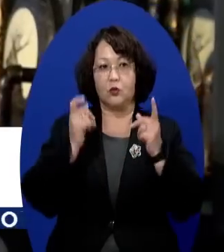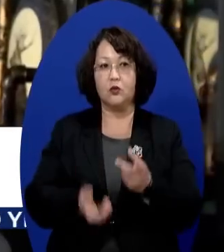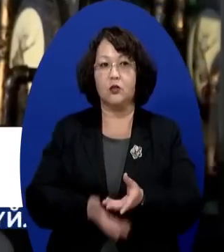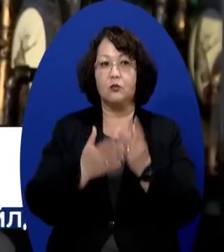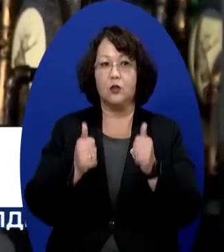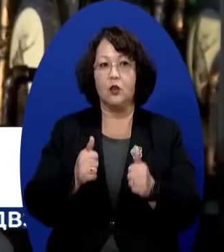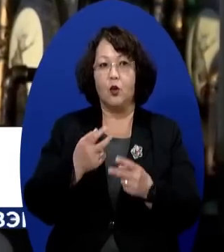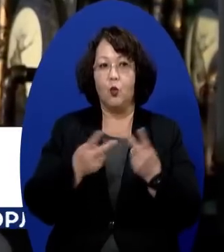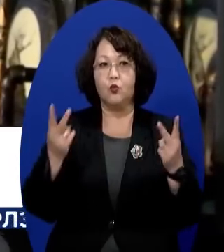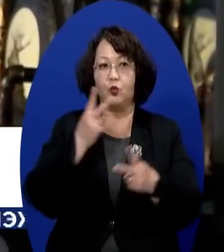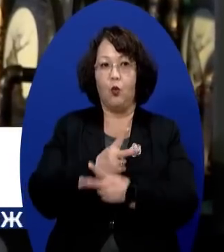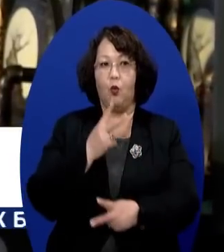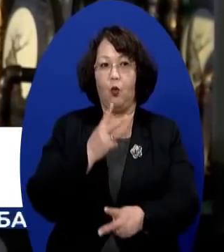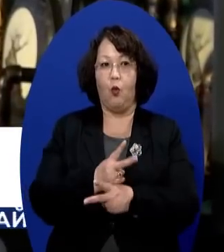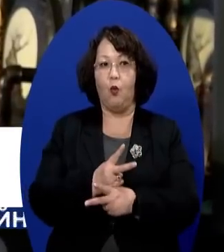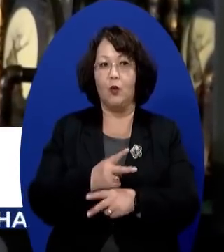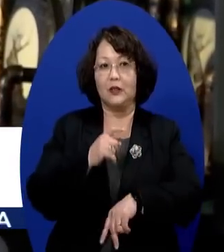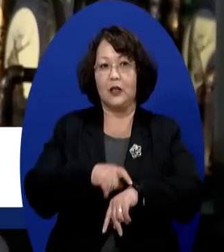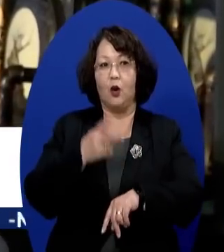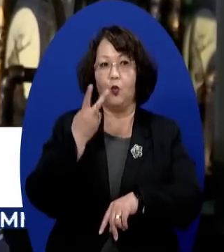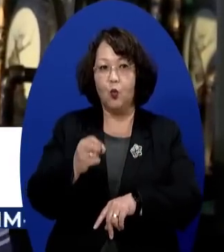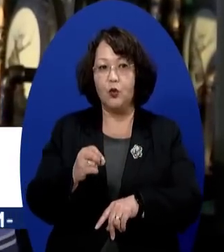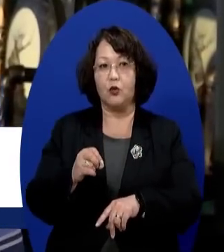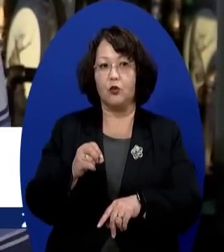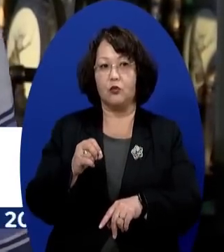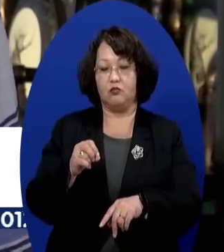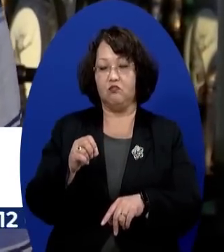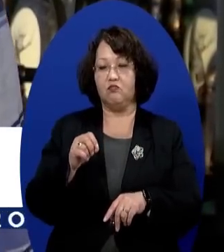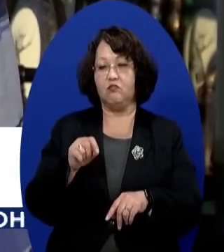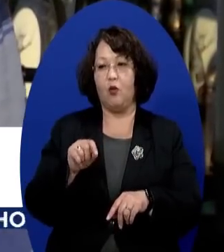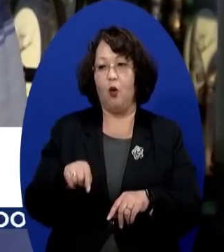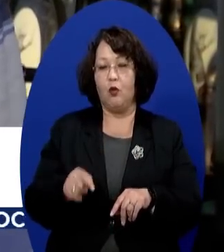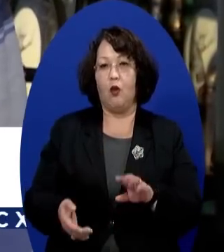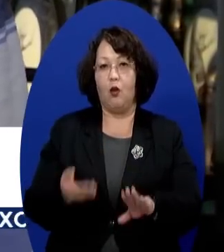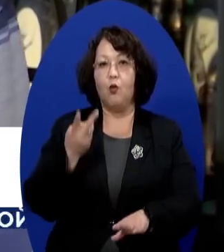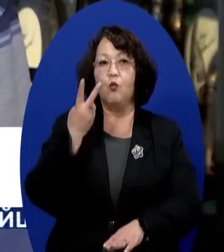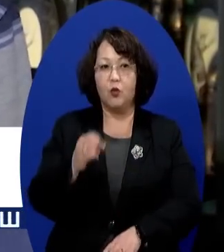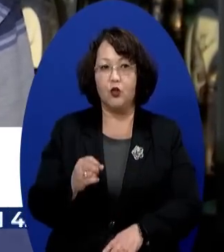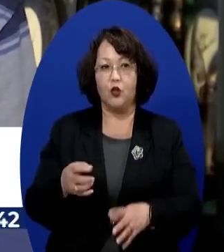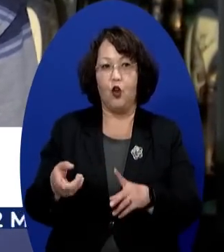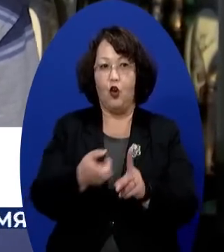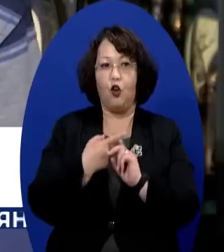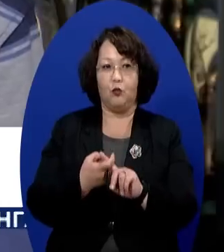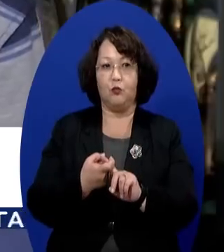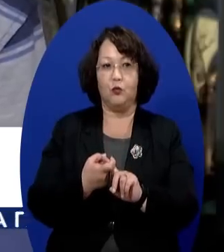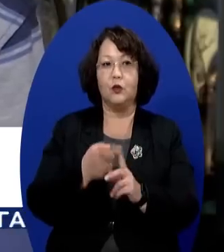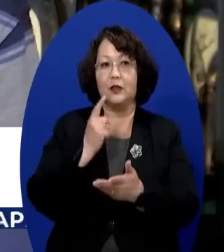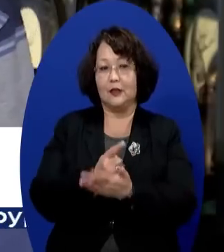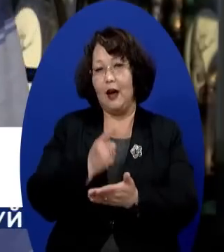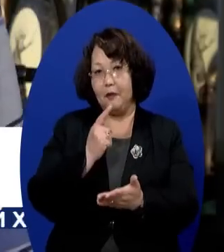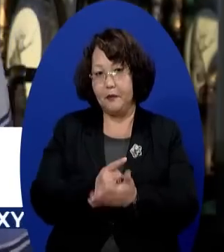Үндсэн хууль бол одоо тухайн цаг үе, орчин үе одоо нөхцөлтэйгөө холбогдож бай,